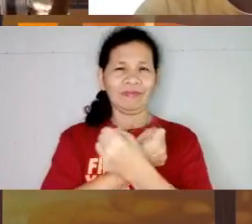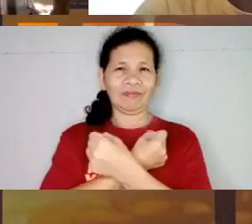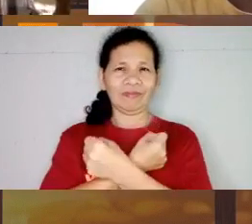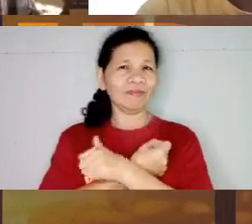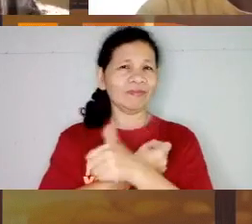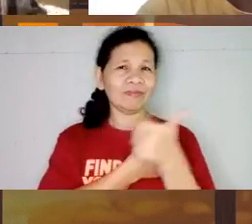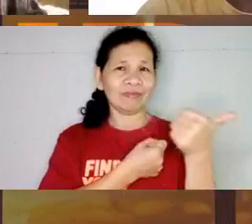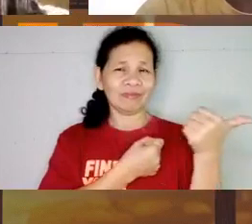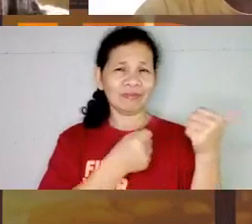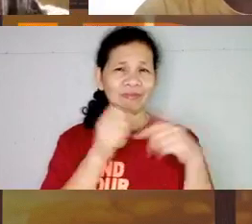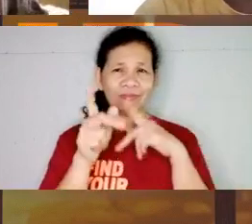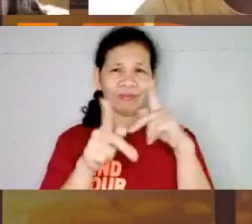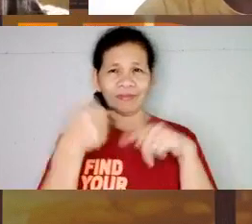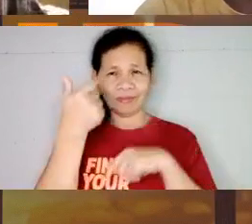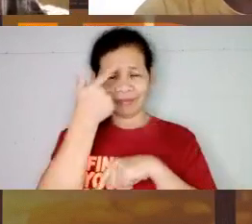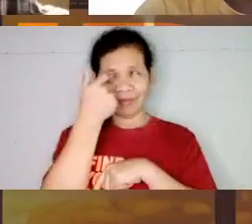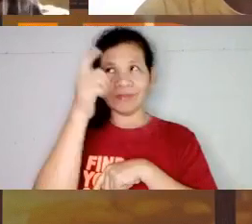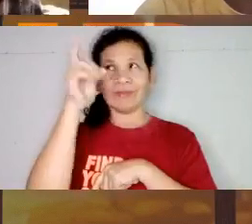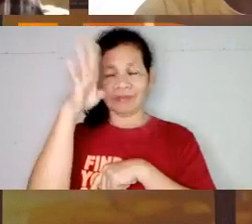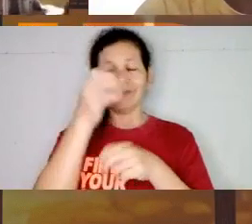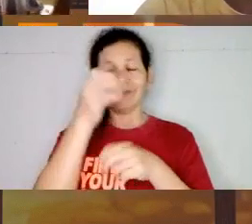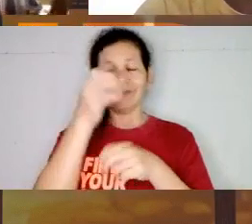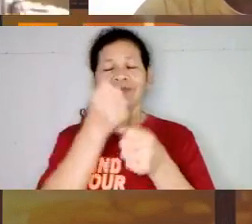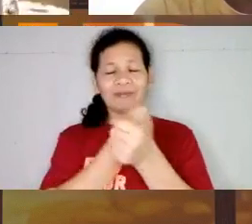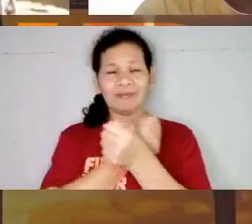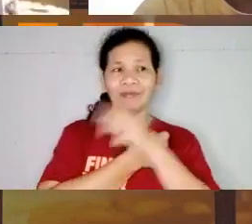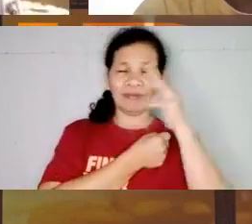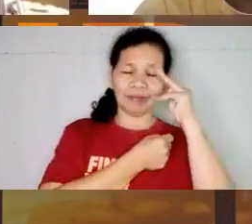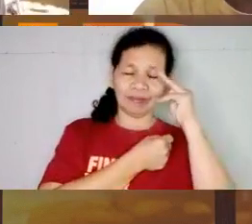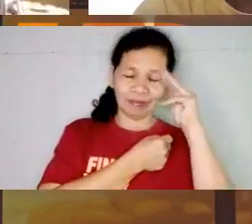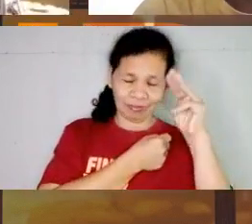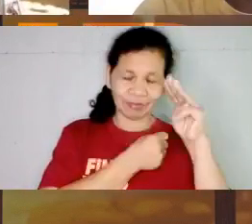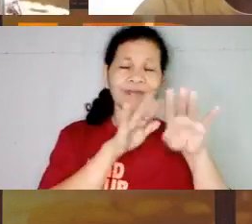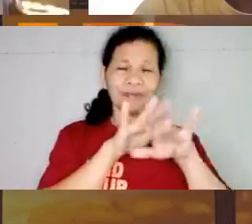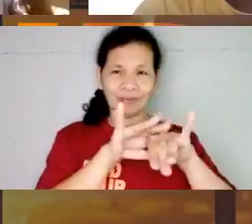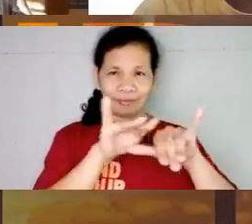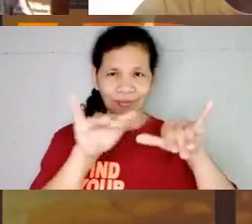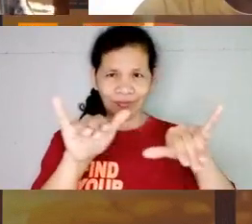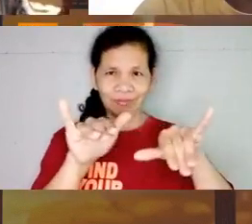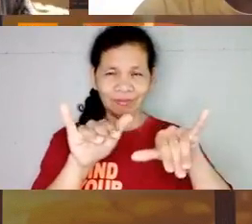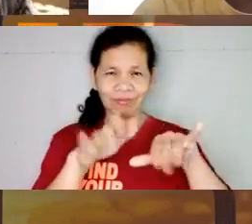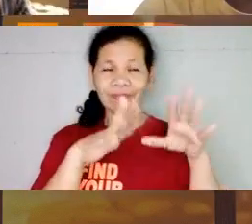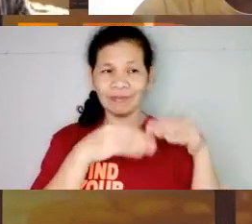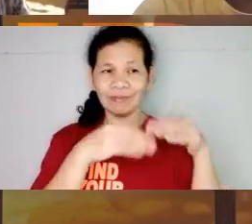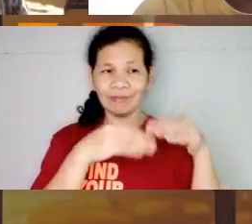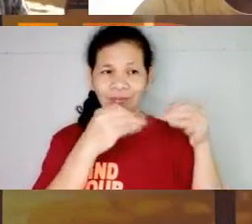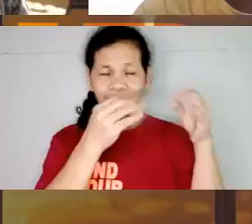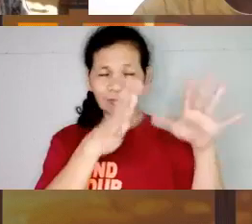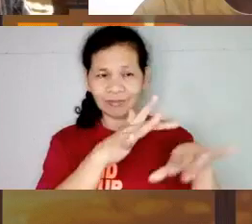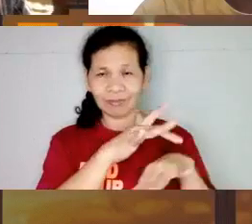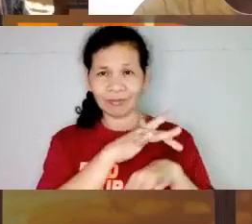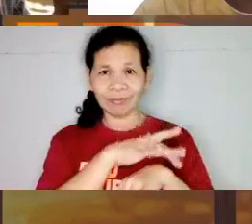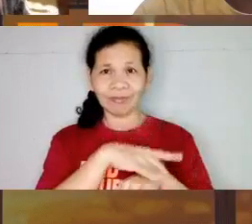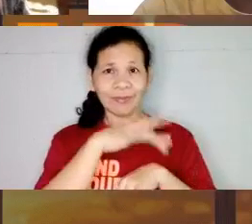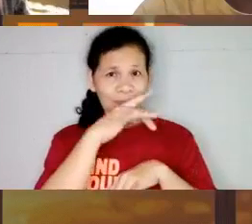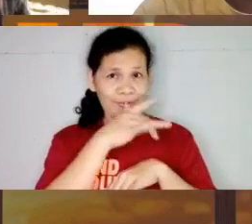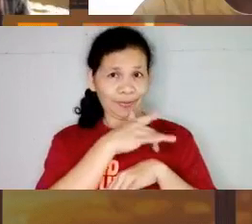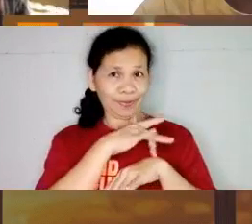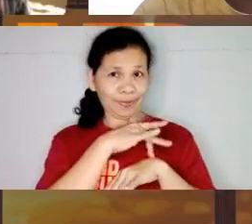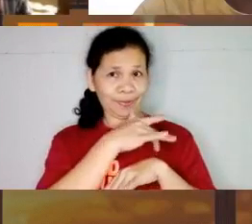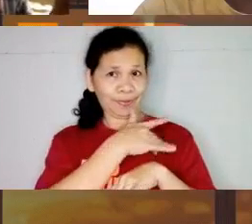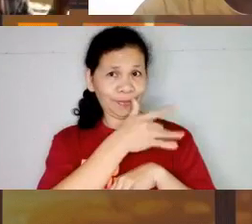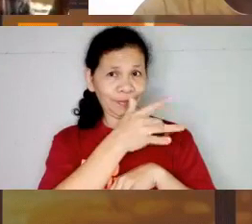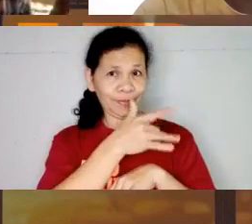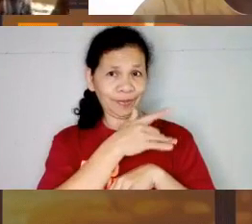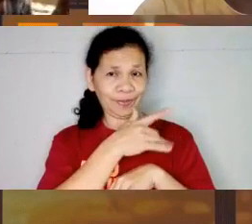dahil minahal siya ng Panginoon, ipadama mo yung pagmamahal ng Panginoon. Hindi man niya mahal mo dahil gusto mong maging